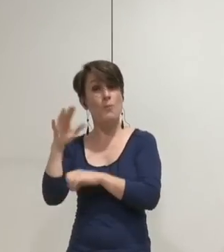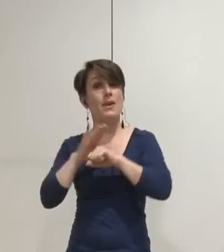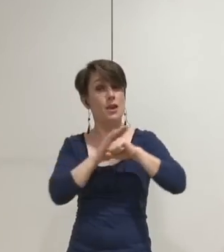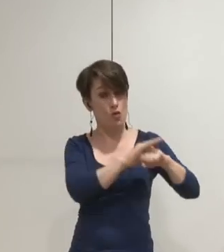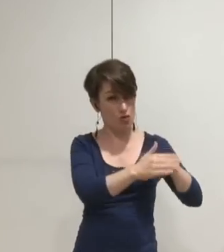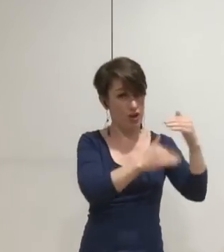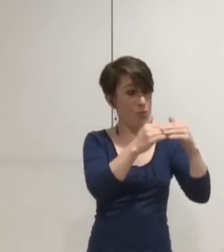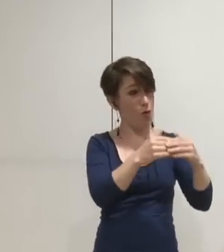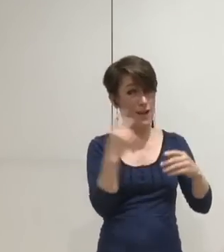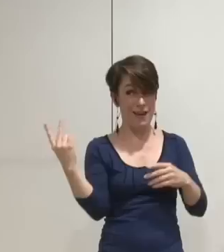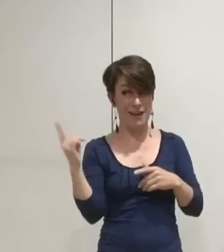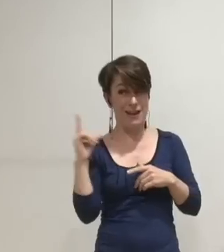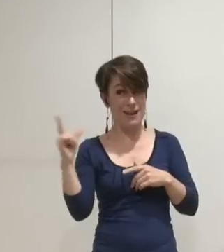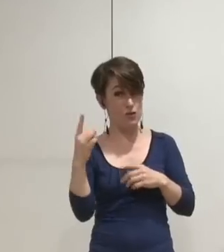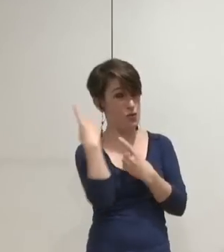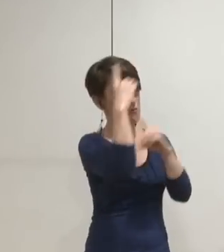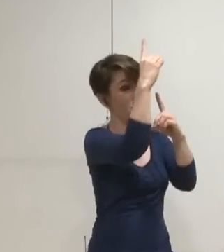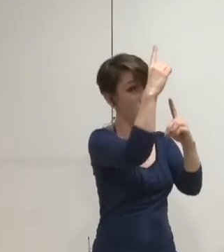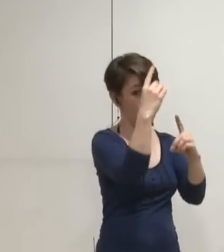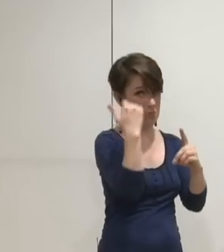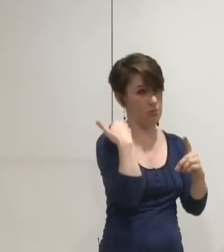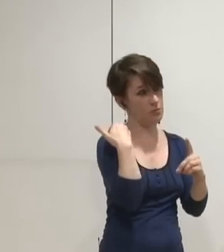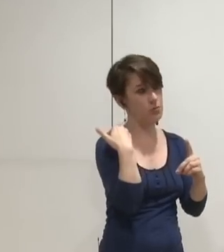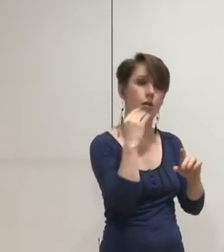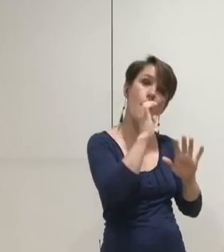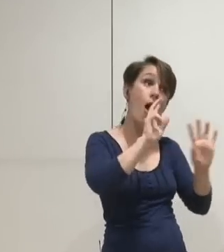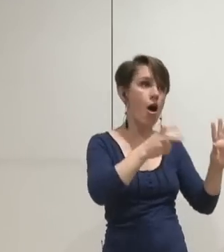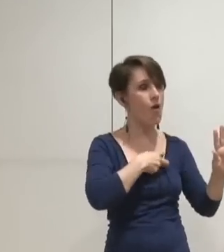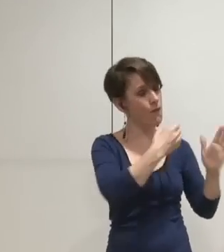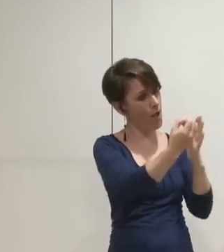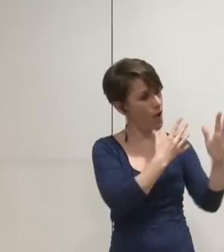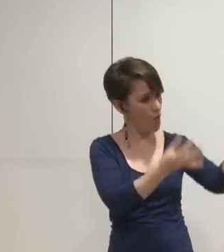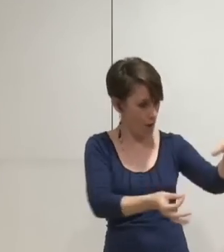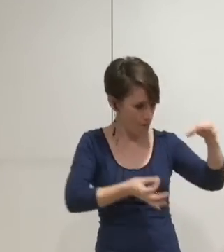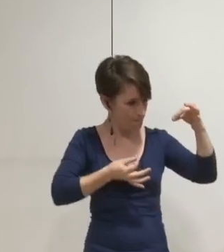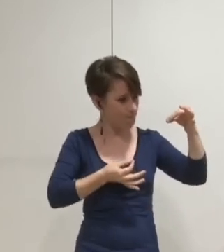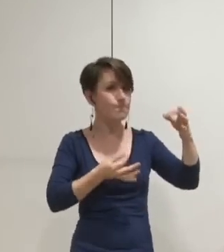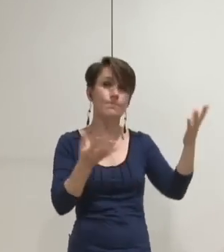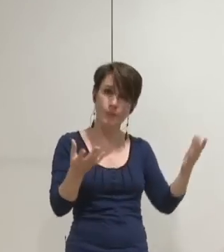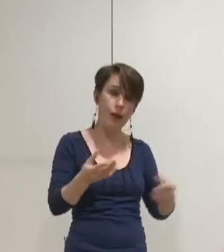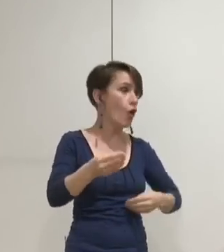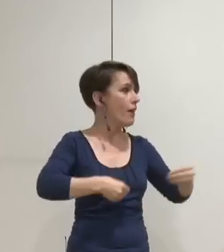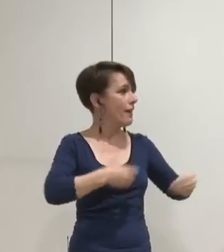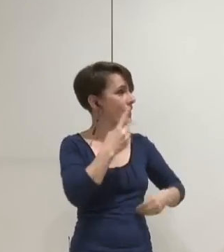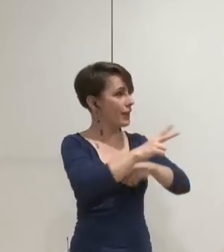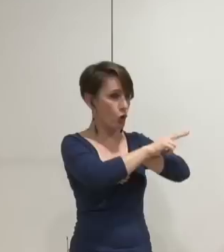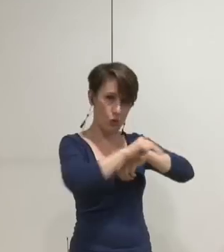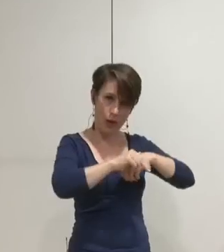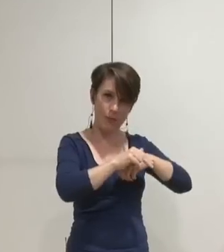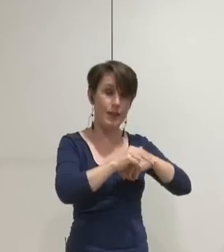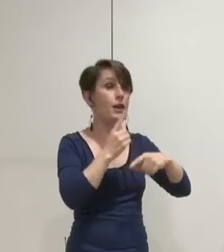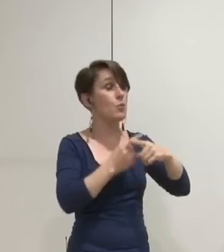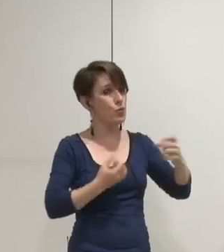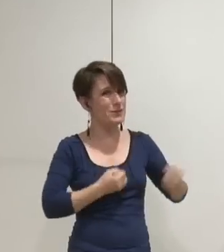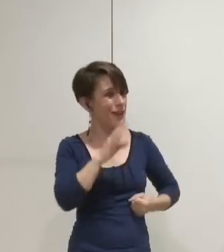ressources et en conférence des présidents je veux remercier d'ailleurs au passage et votre directeur de cabinet Monsieur le Maire et les services de nous avoir